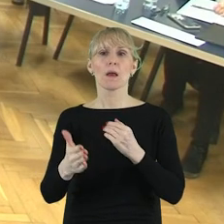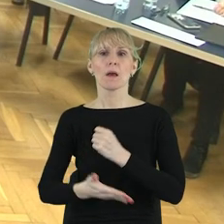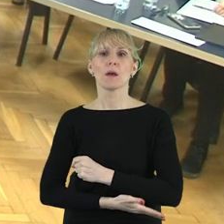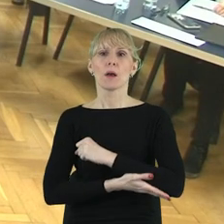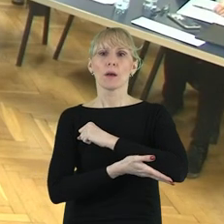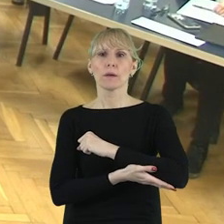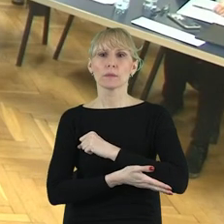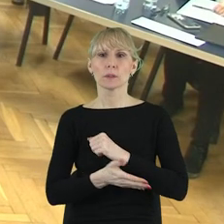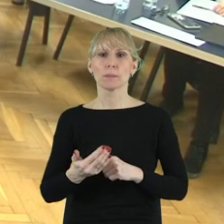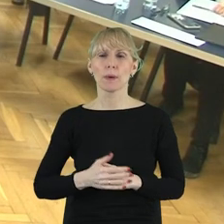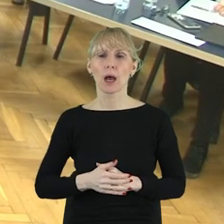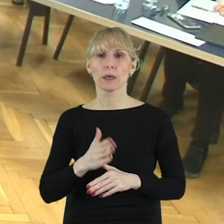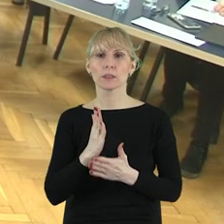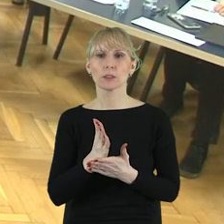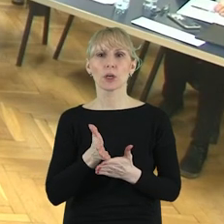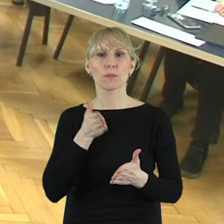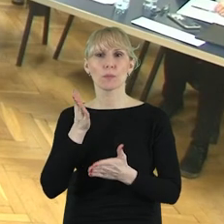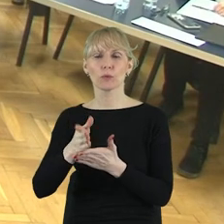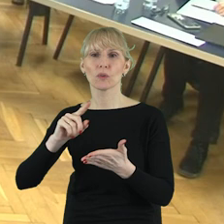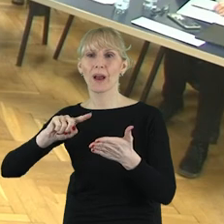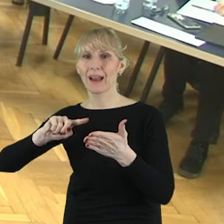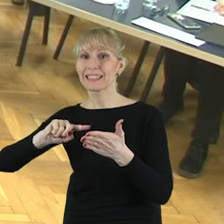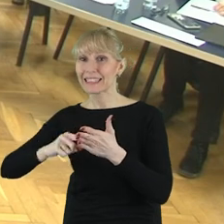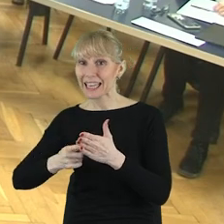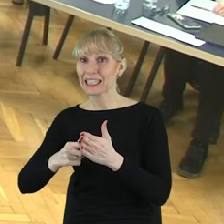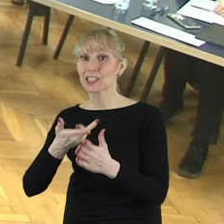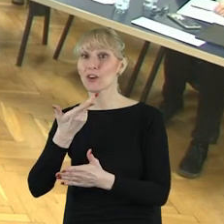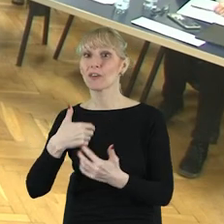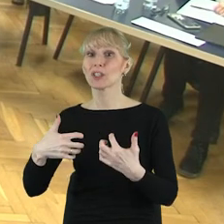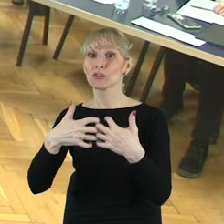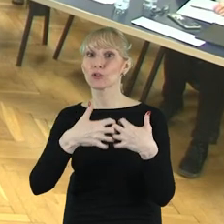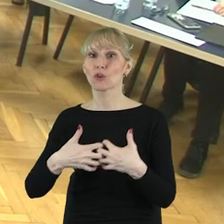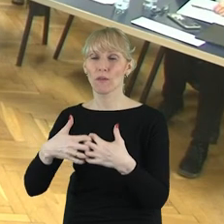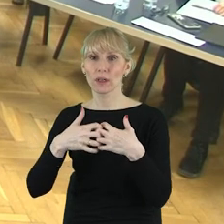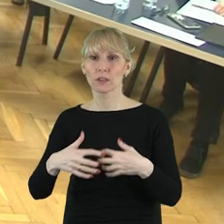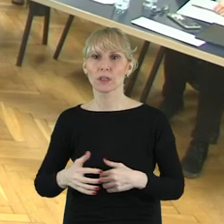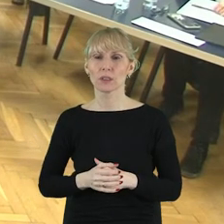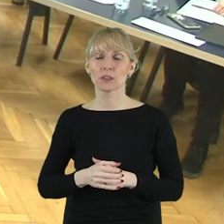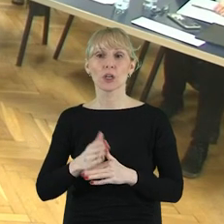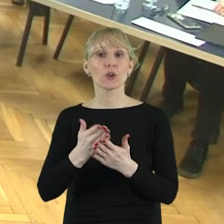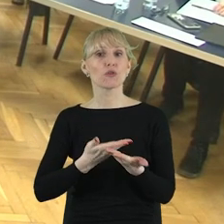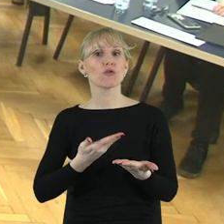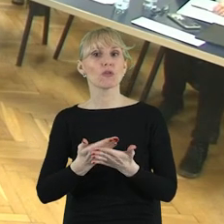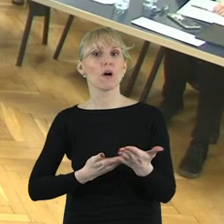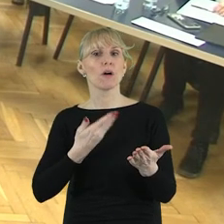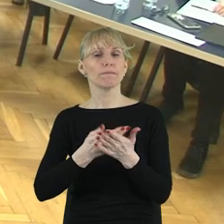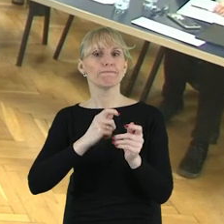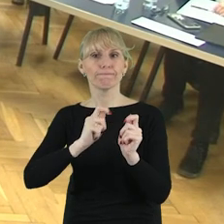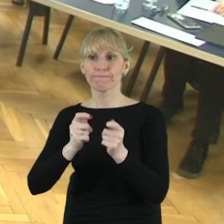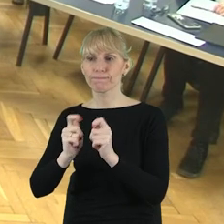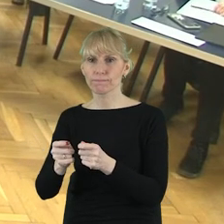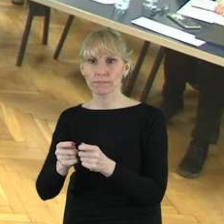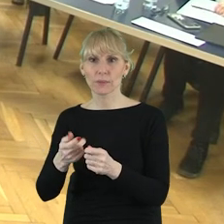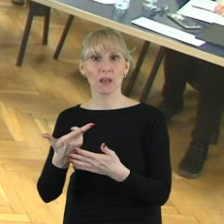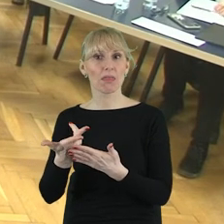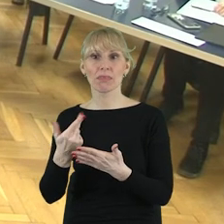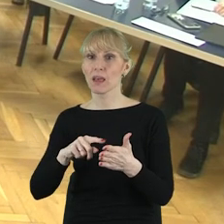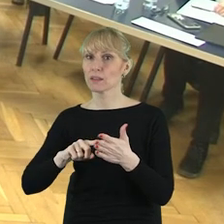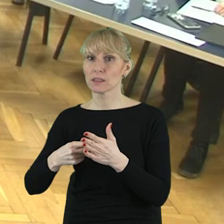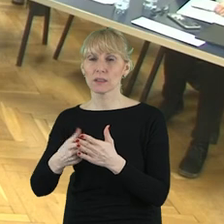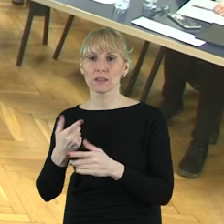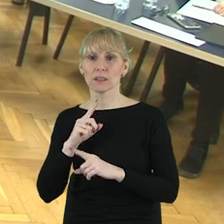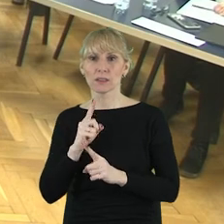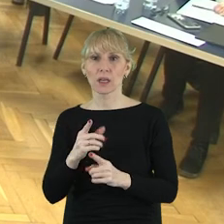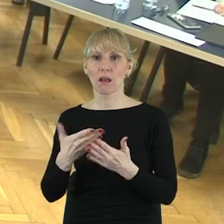jest przyznawane wyłącznie lokalnym grupom działania, a więc zarejestrowanym stowarzyszeniom. Dopuszczenie do składania wniosku przez podmioty niezarejestrowane